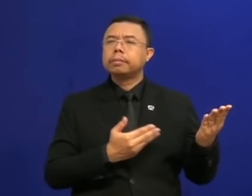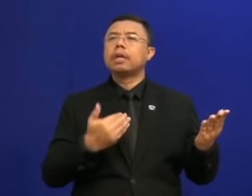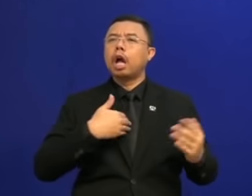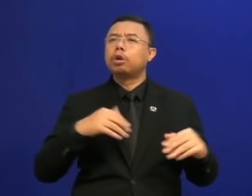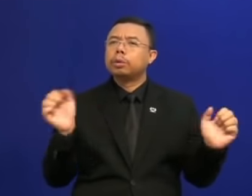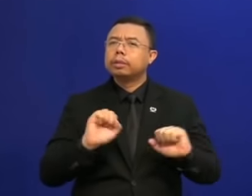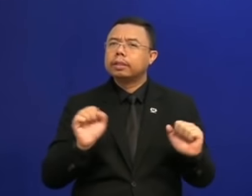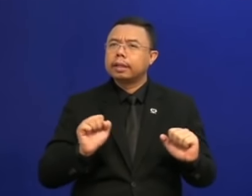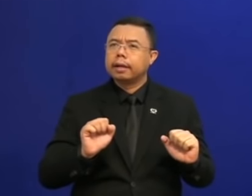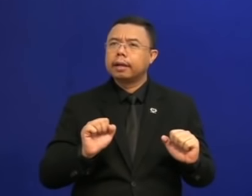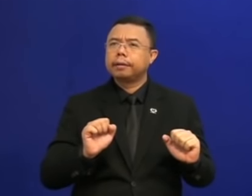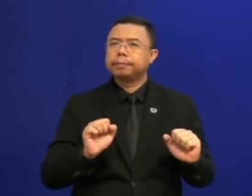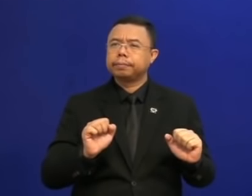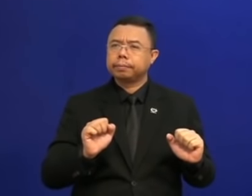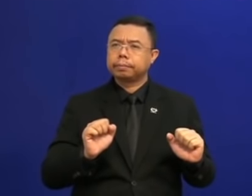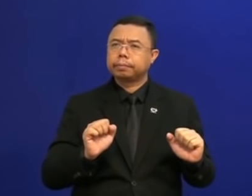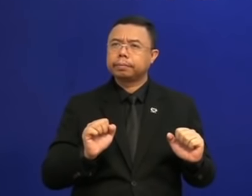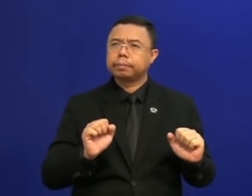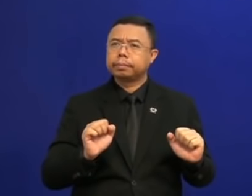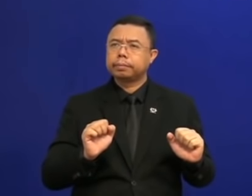segera